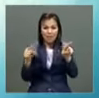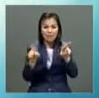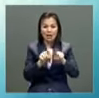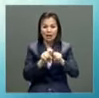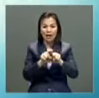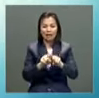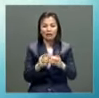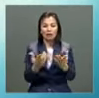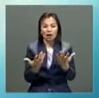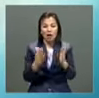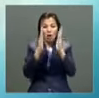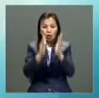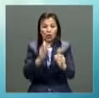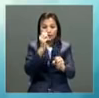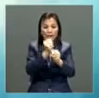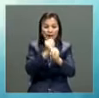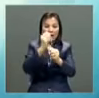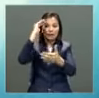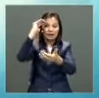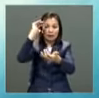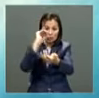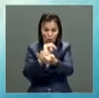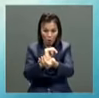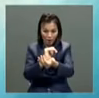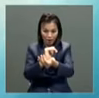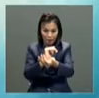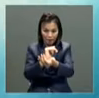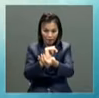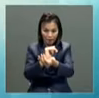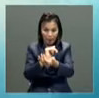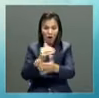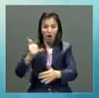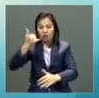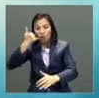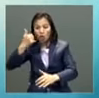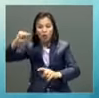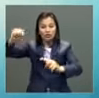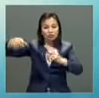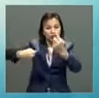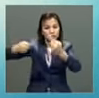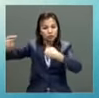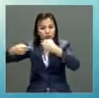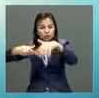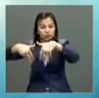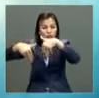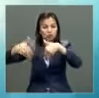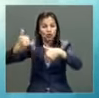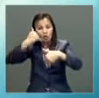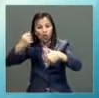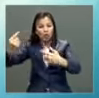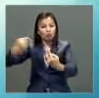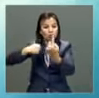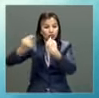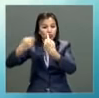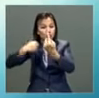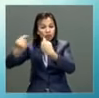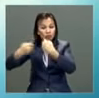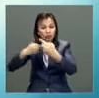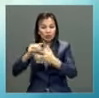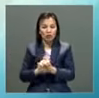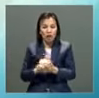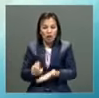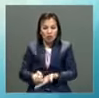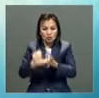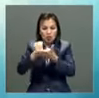เข้มแข็งของเจ้าหน้าที่ตำรวจกับการร้องเรียนสายทั้งหลายจากประชาชนถึงทำ